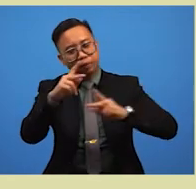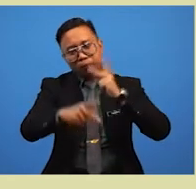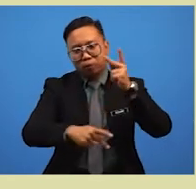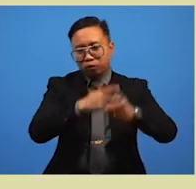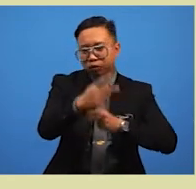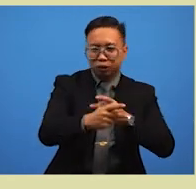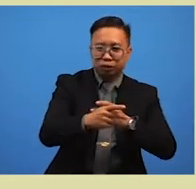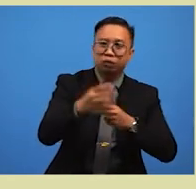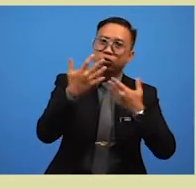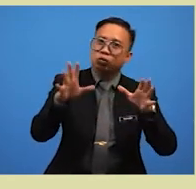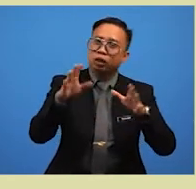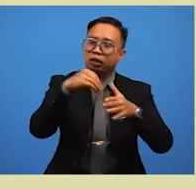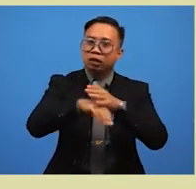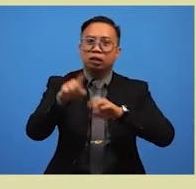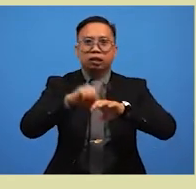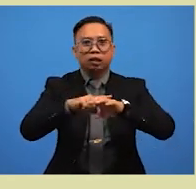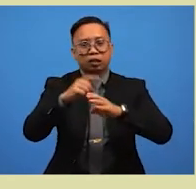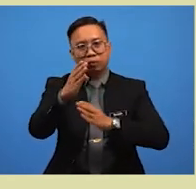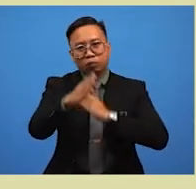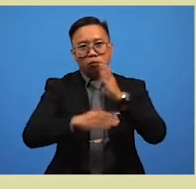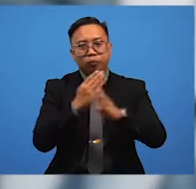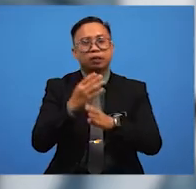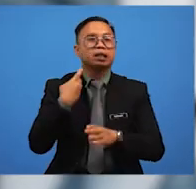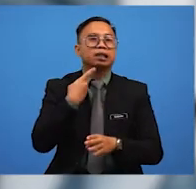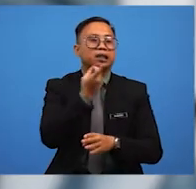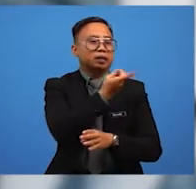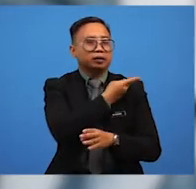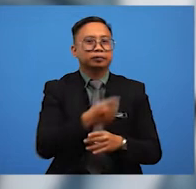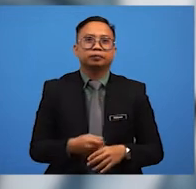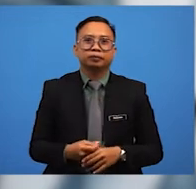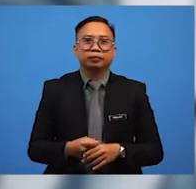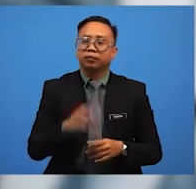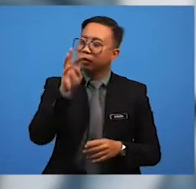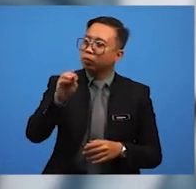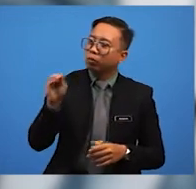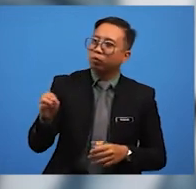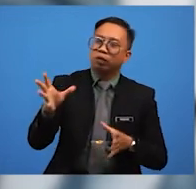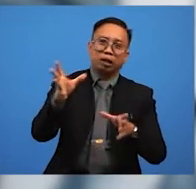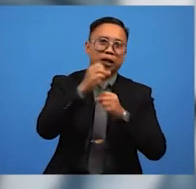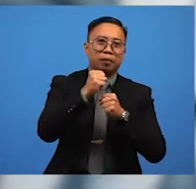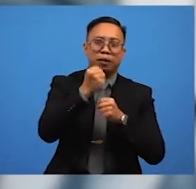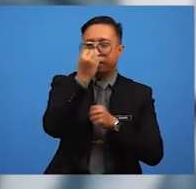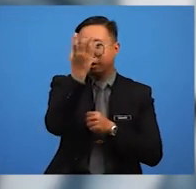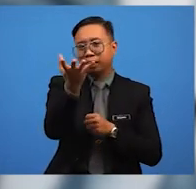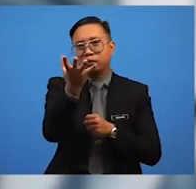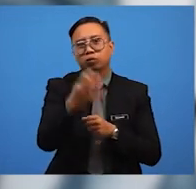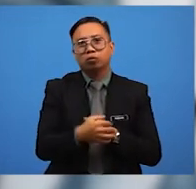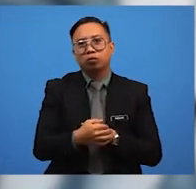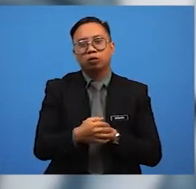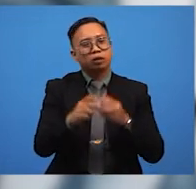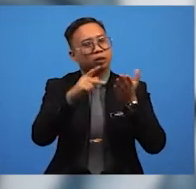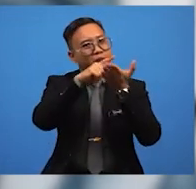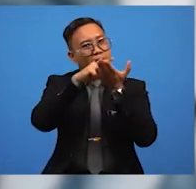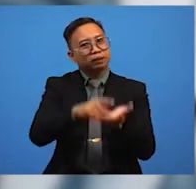hawa yang berlaku terhadap muka bumi kita. Di samping itu, murid-murid dapat menjelaskan